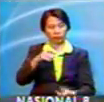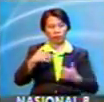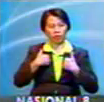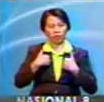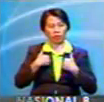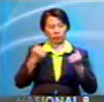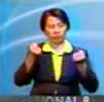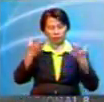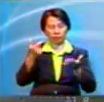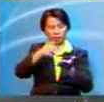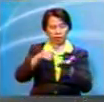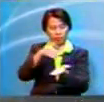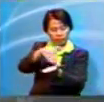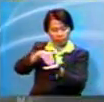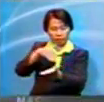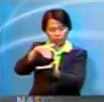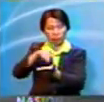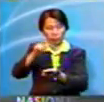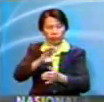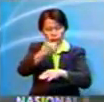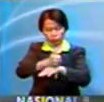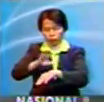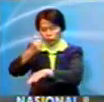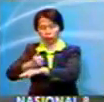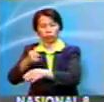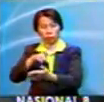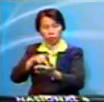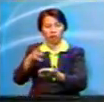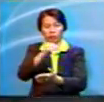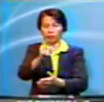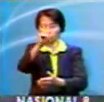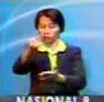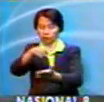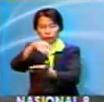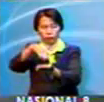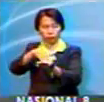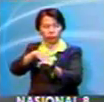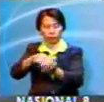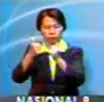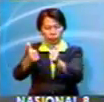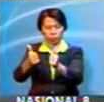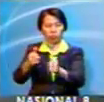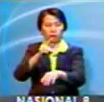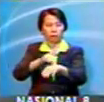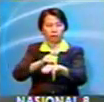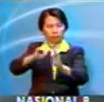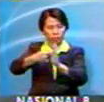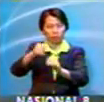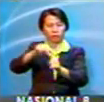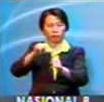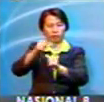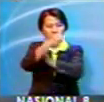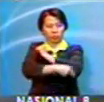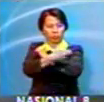adakan banyak lagi center dan kita kena adakan satu pusat excellent di negeri, tiap-tiap